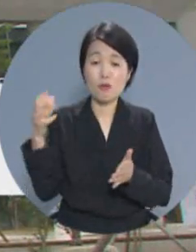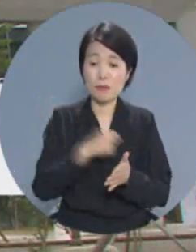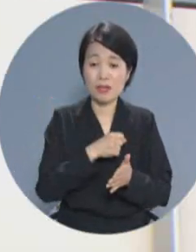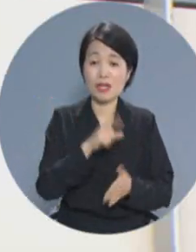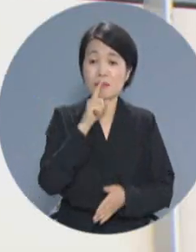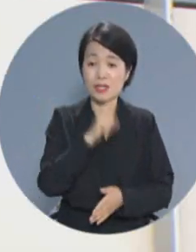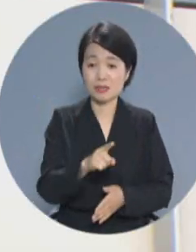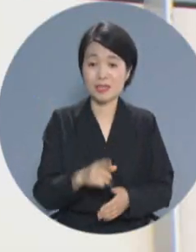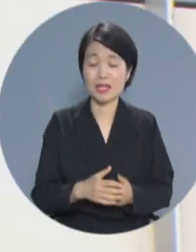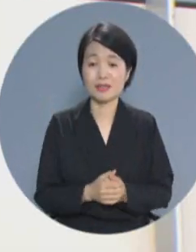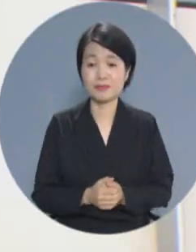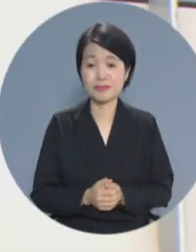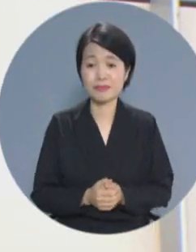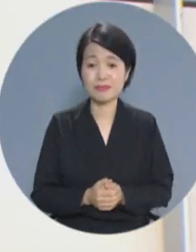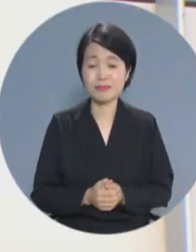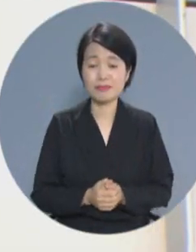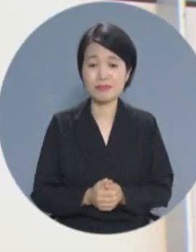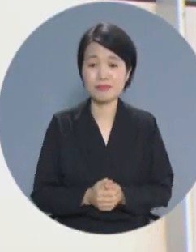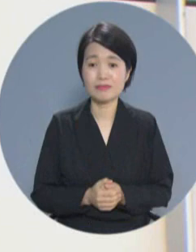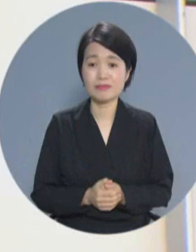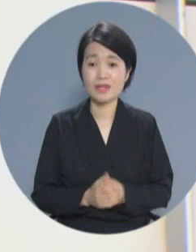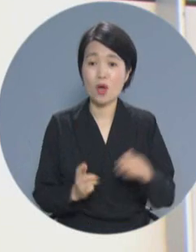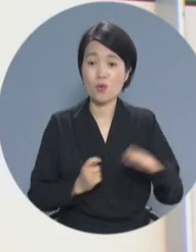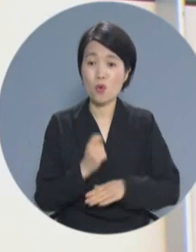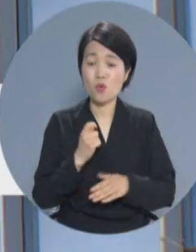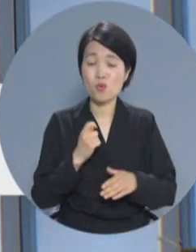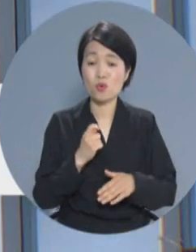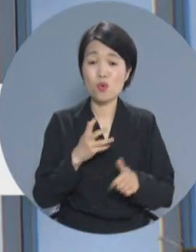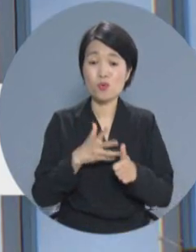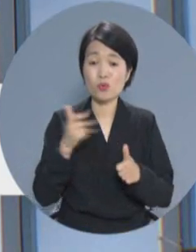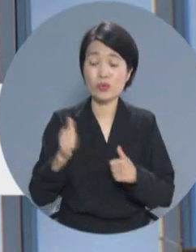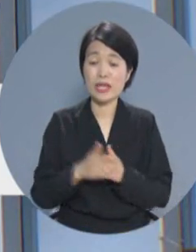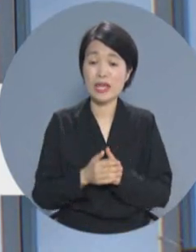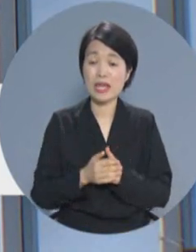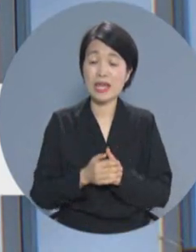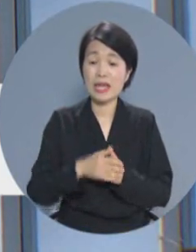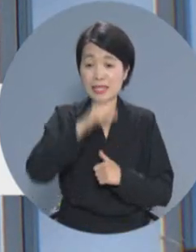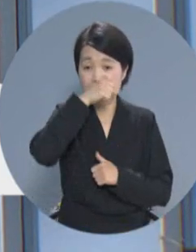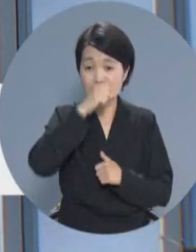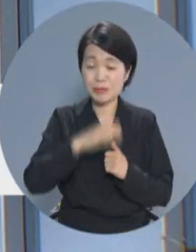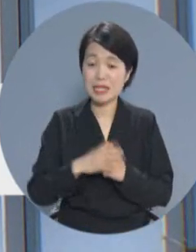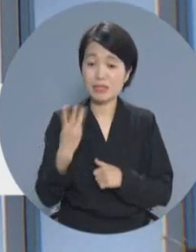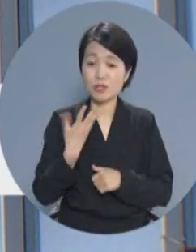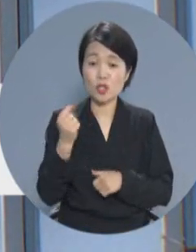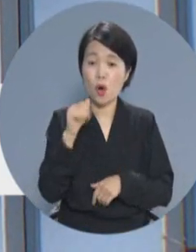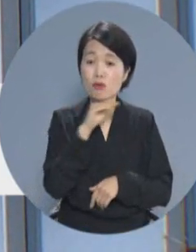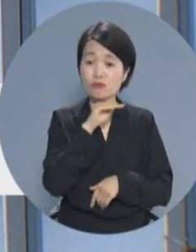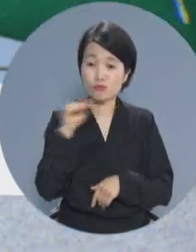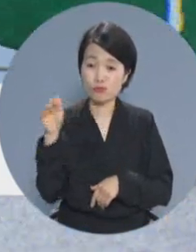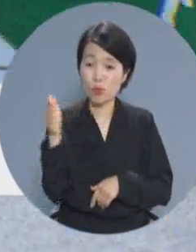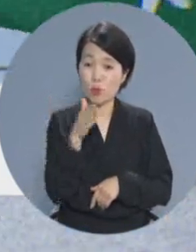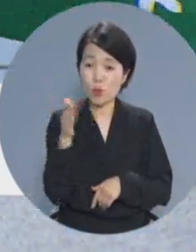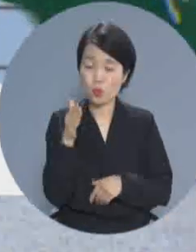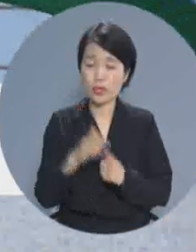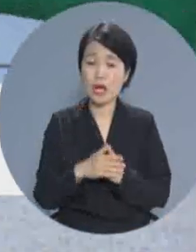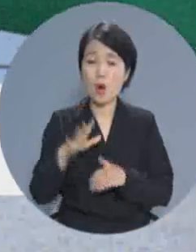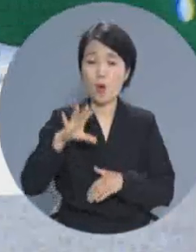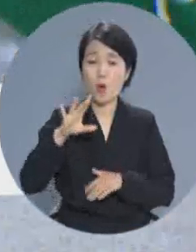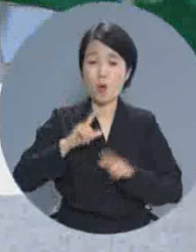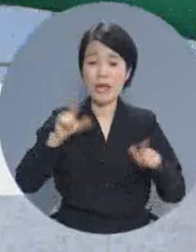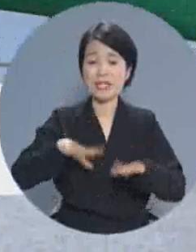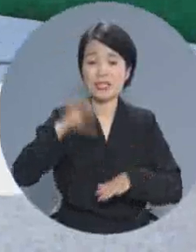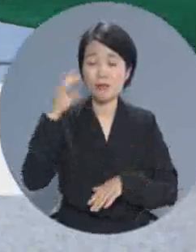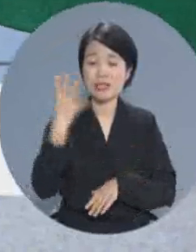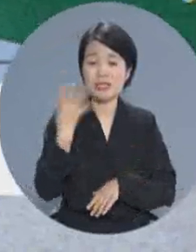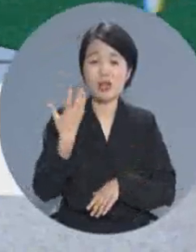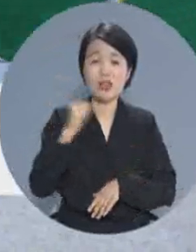확보했다고 밝혔습니다. 고흥군의 교부세는 지난 2017년부터 3천억 원대 수준을 유지하다가 올해 처음으로